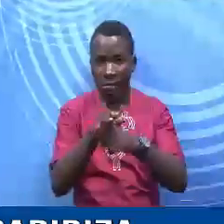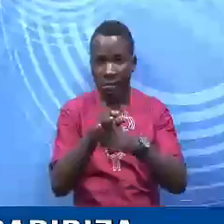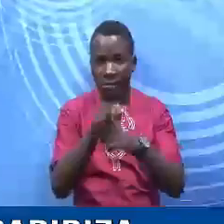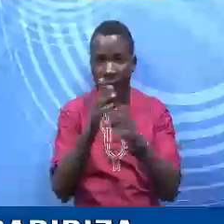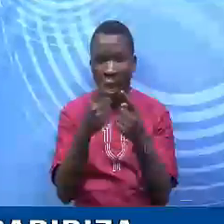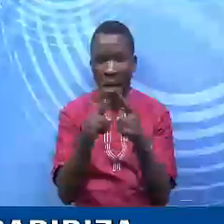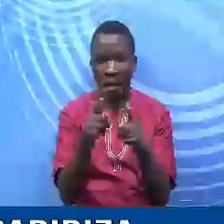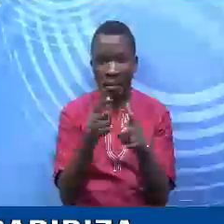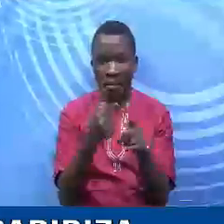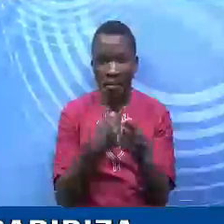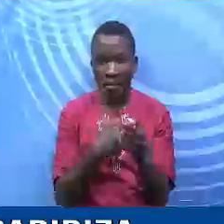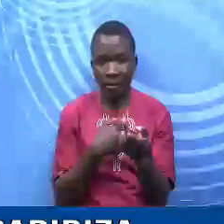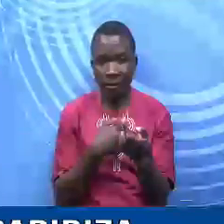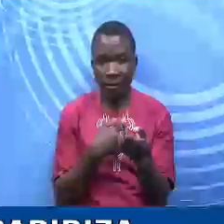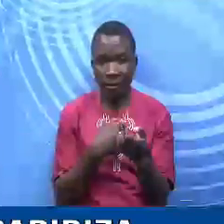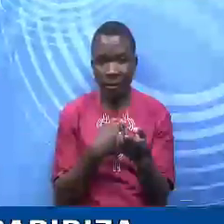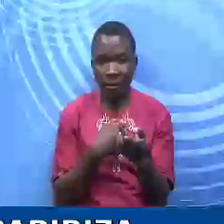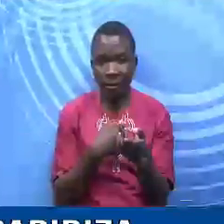ariko njyewe